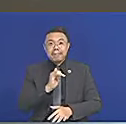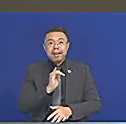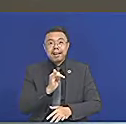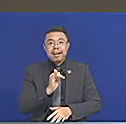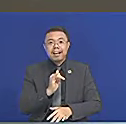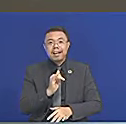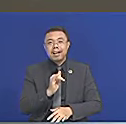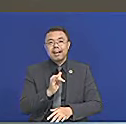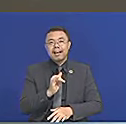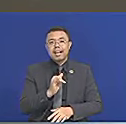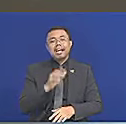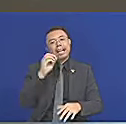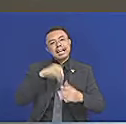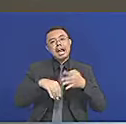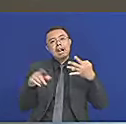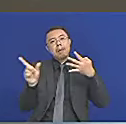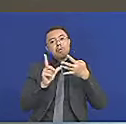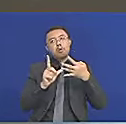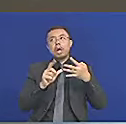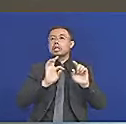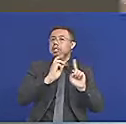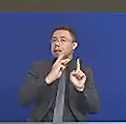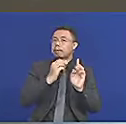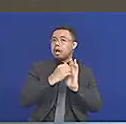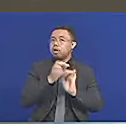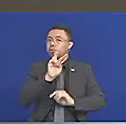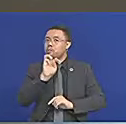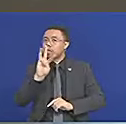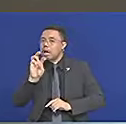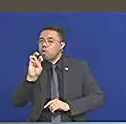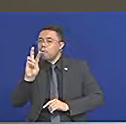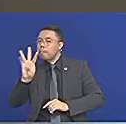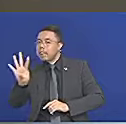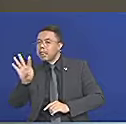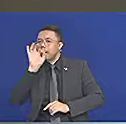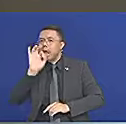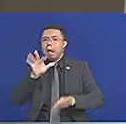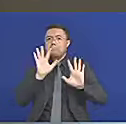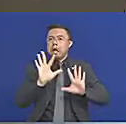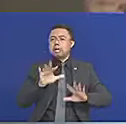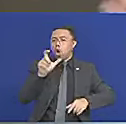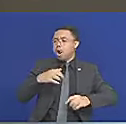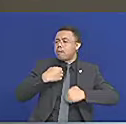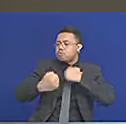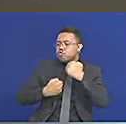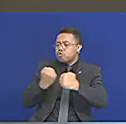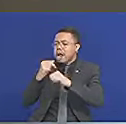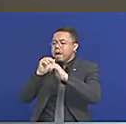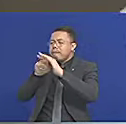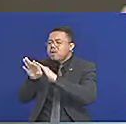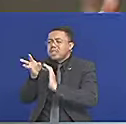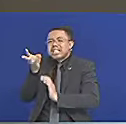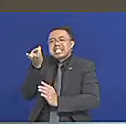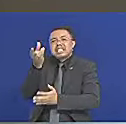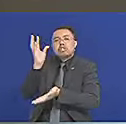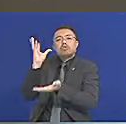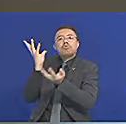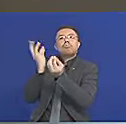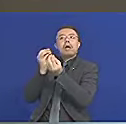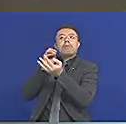Saudaraku, di Lukas 13 ayat 23 dan 24, banyak orang berusaha tapi sedikit yang